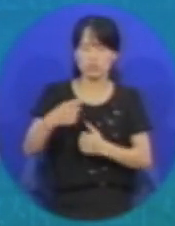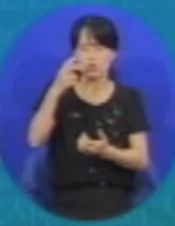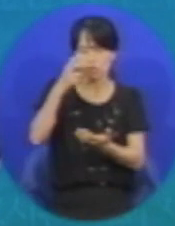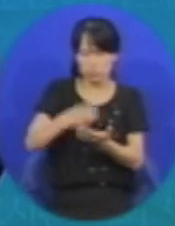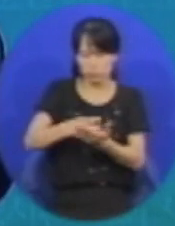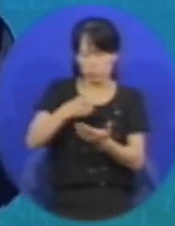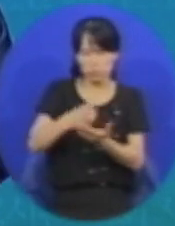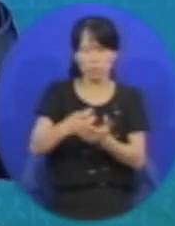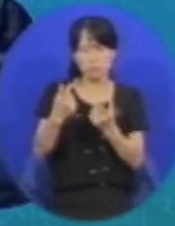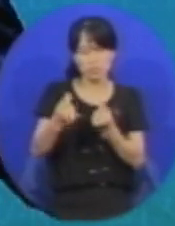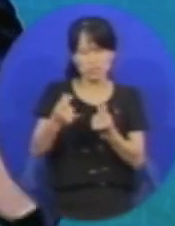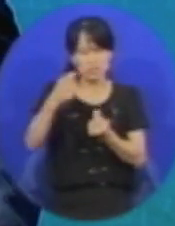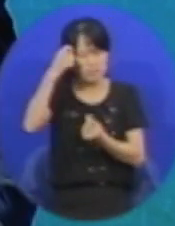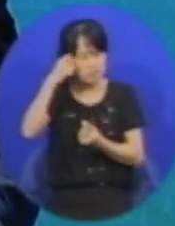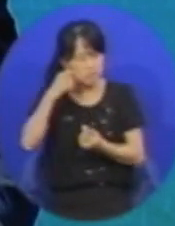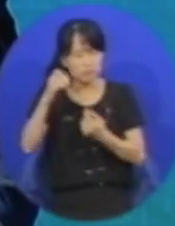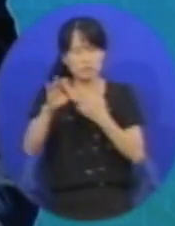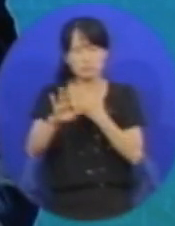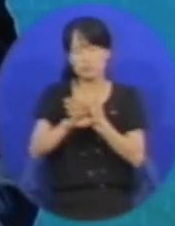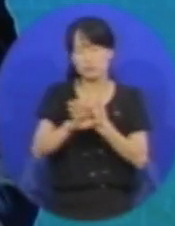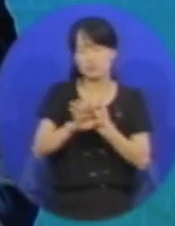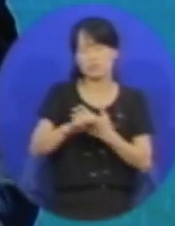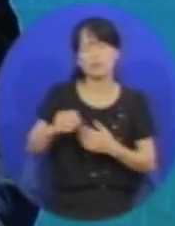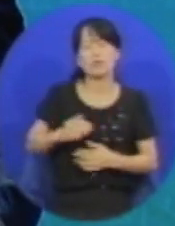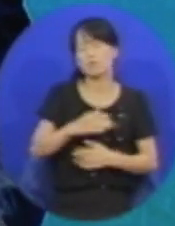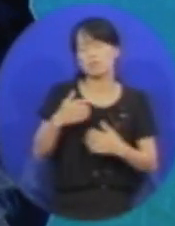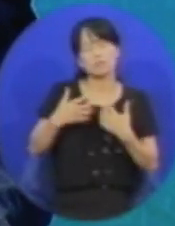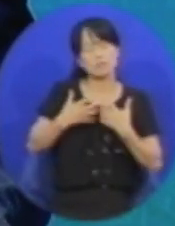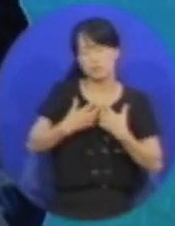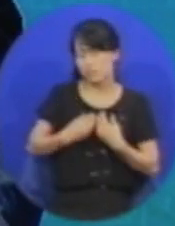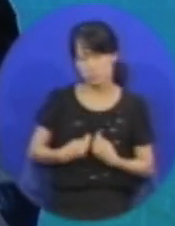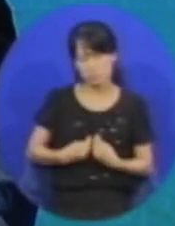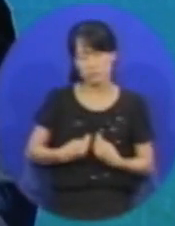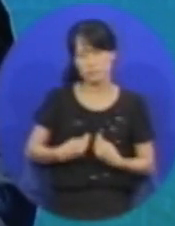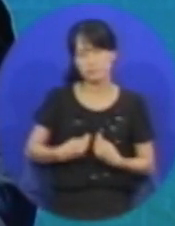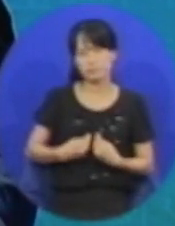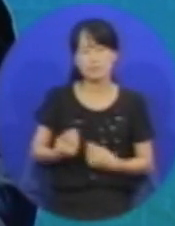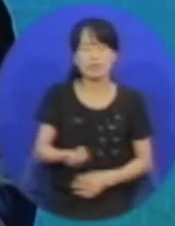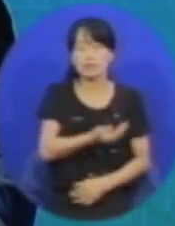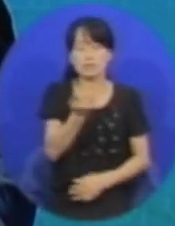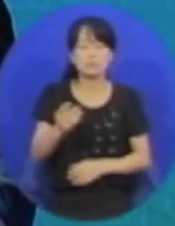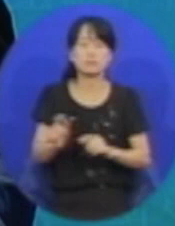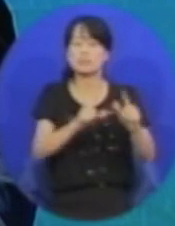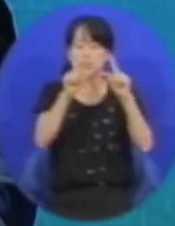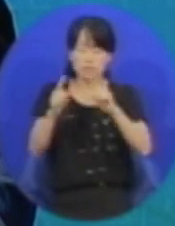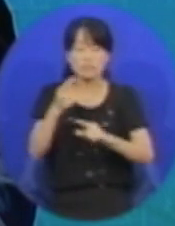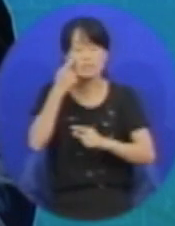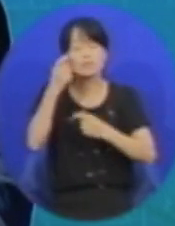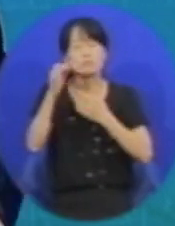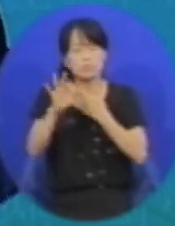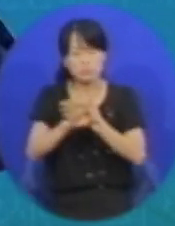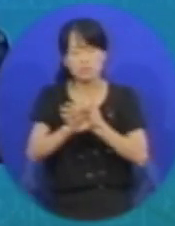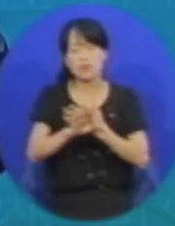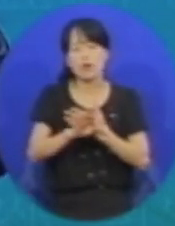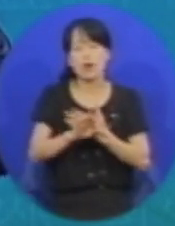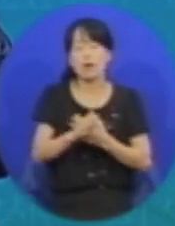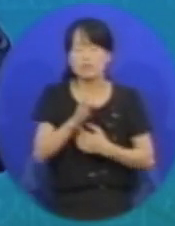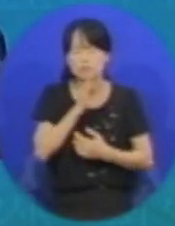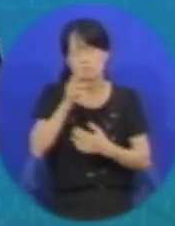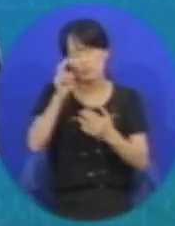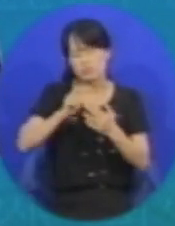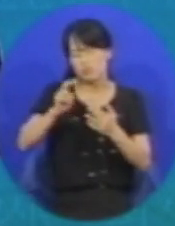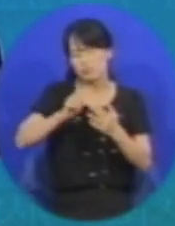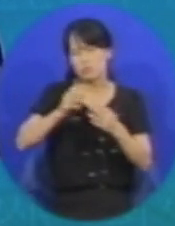닿는다면 그건 우리에겐 절망이죠. 여러분, 살다 보면 정말 찬송할 수